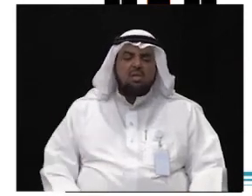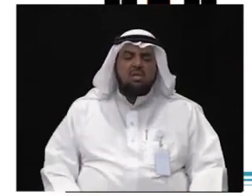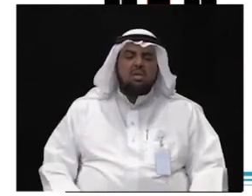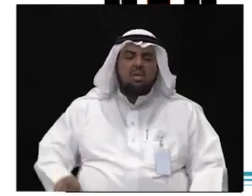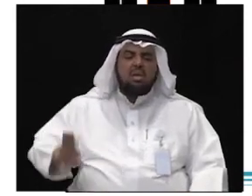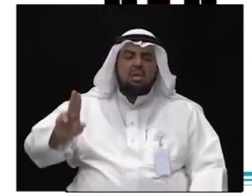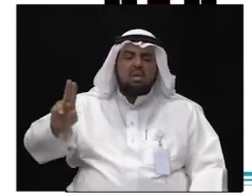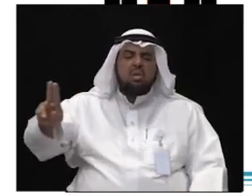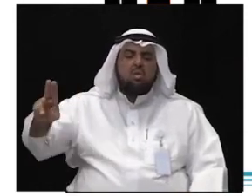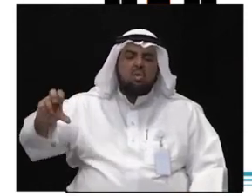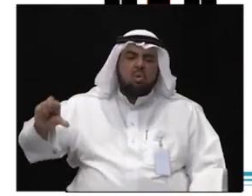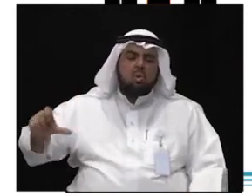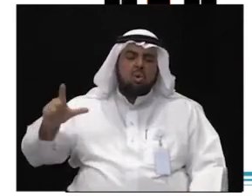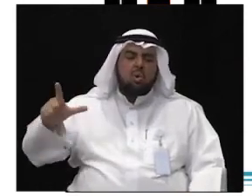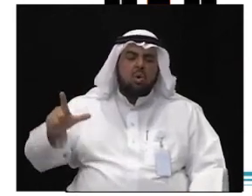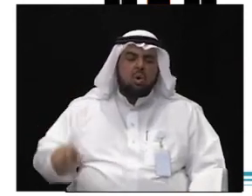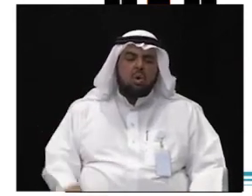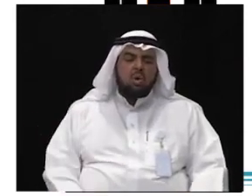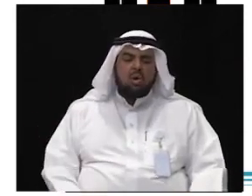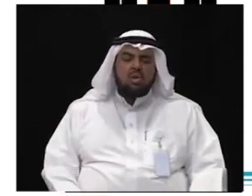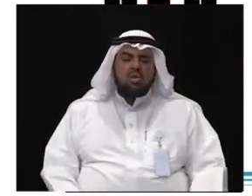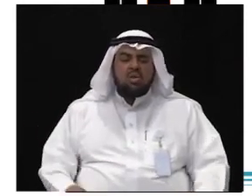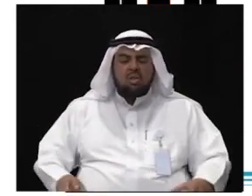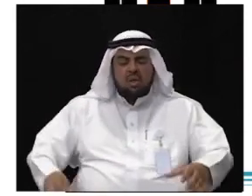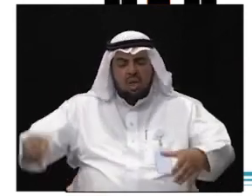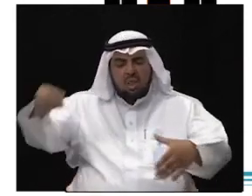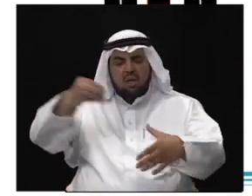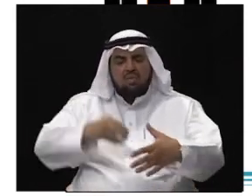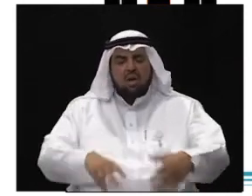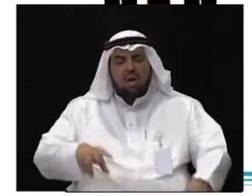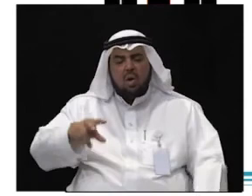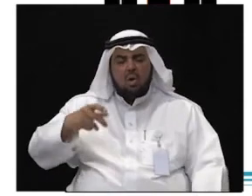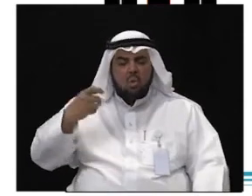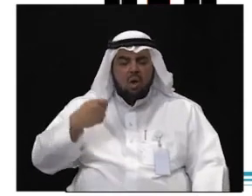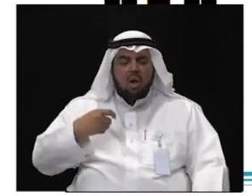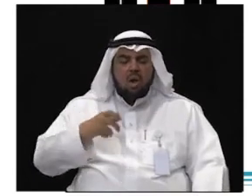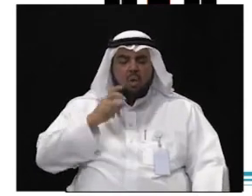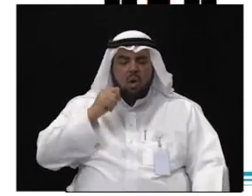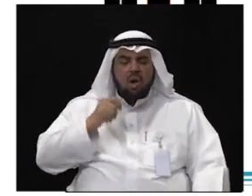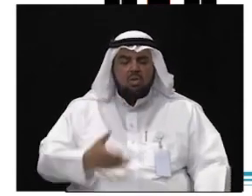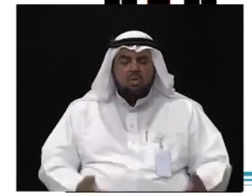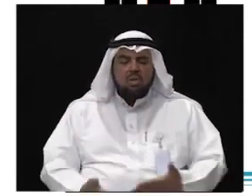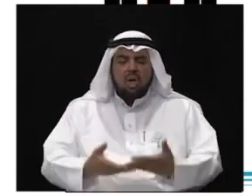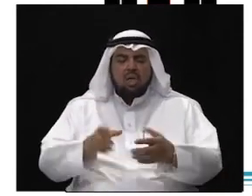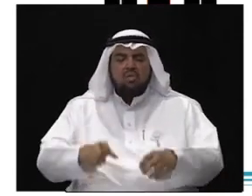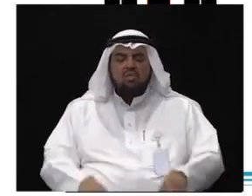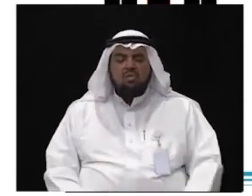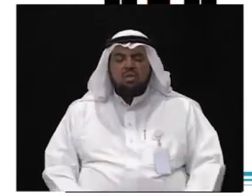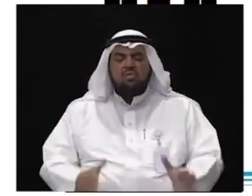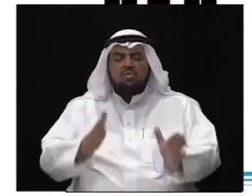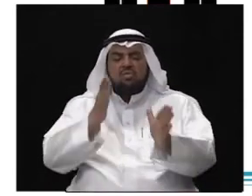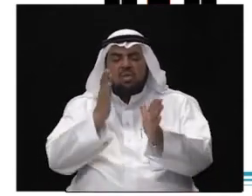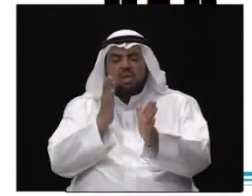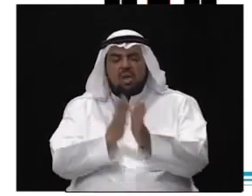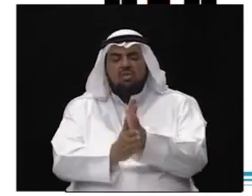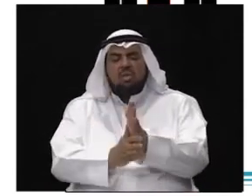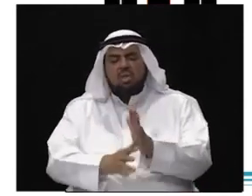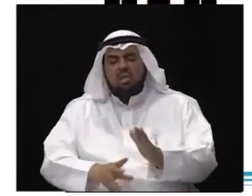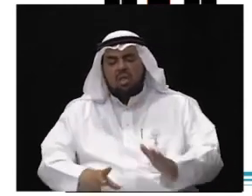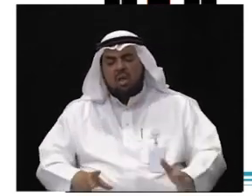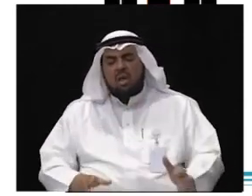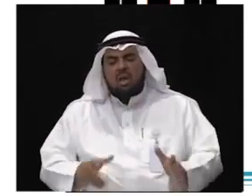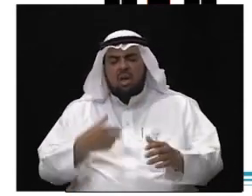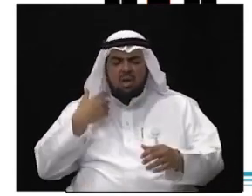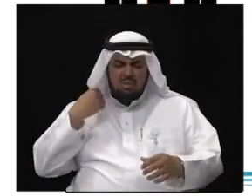تب. أضافها عبد العزيز، وهي تساعد مثلا في توثيق أو ذكر مراجع الأحاديث